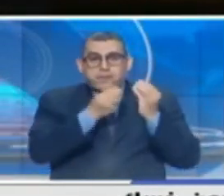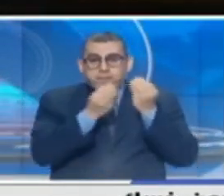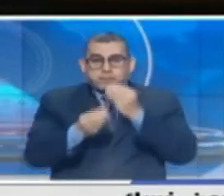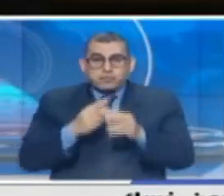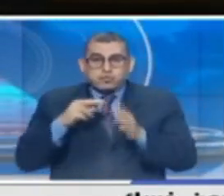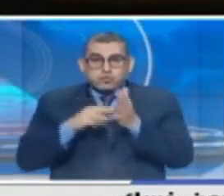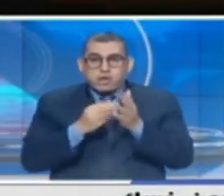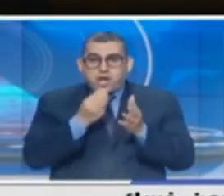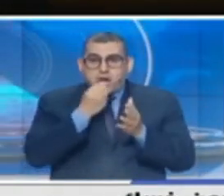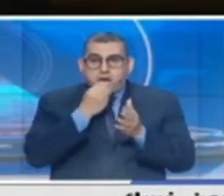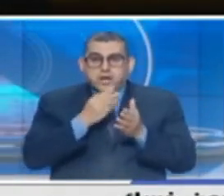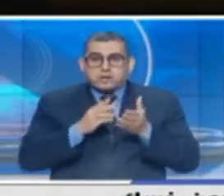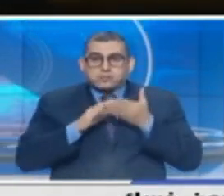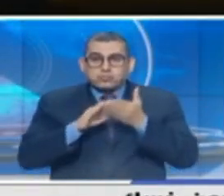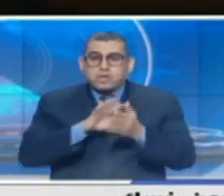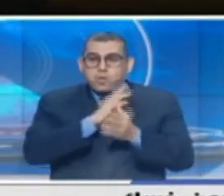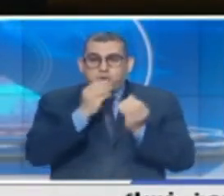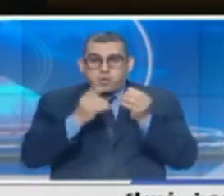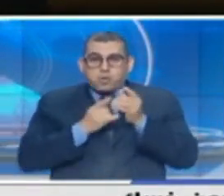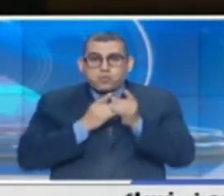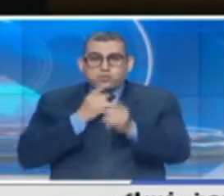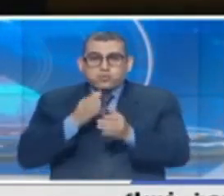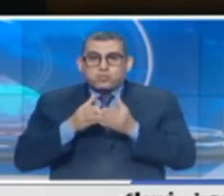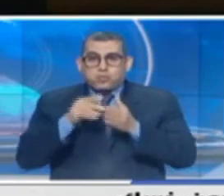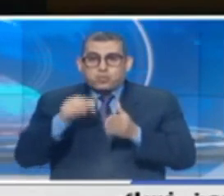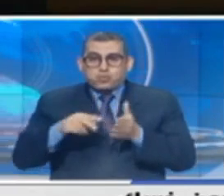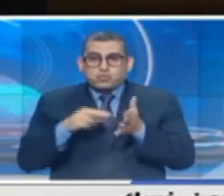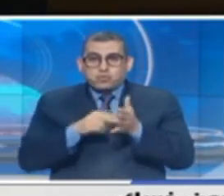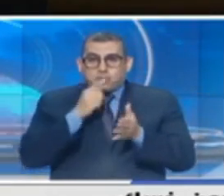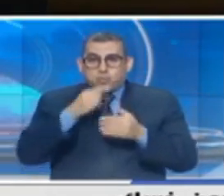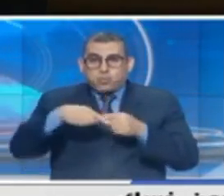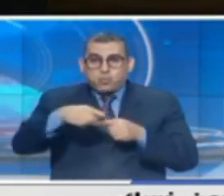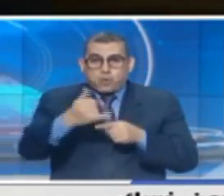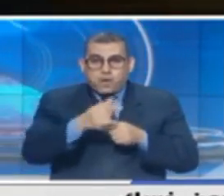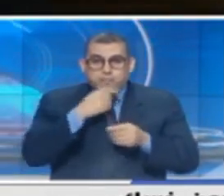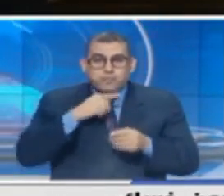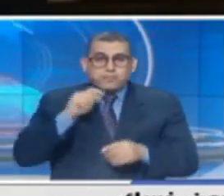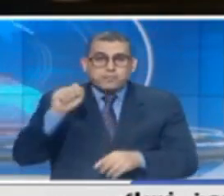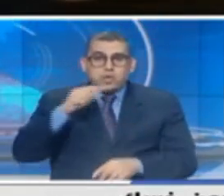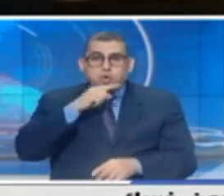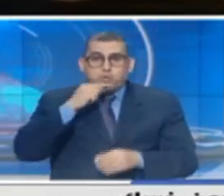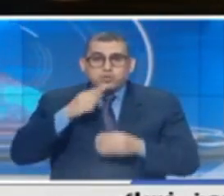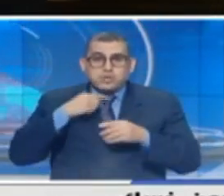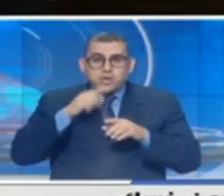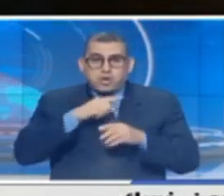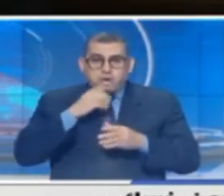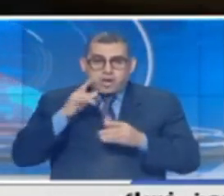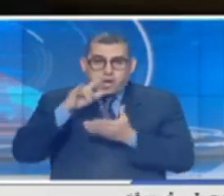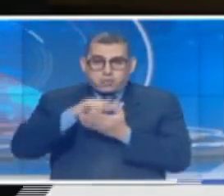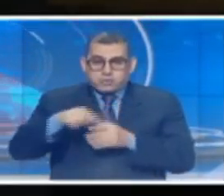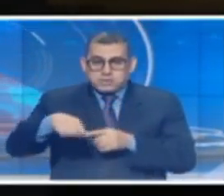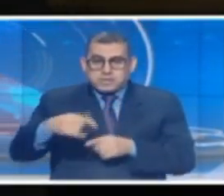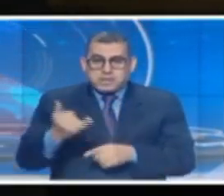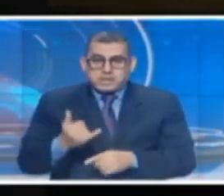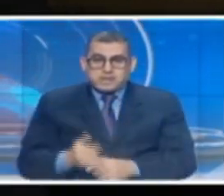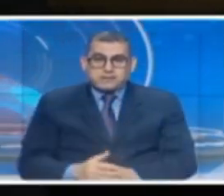الغذائية والإمدادات الضرورية الأخرى إلى سوريا، وهو قريب من قاعدة حميميم الجوية الروسية.